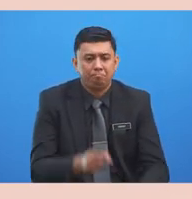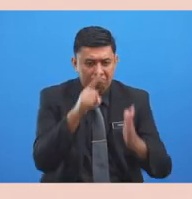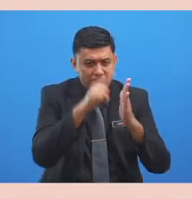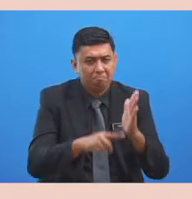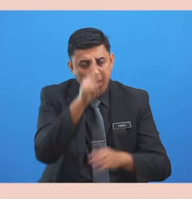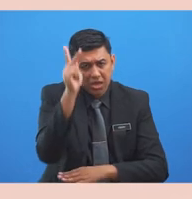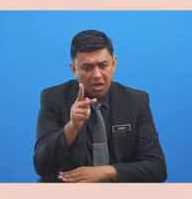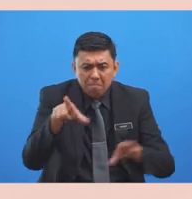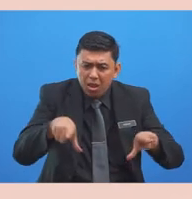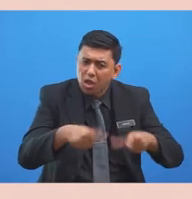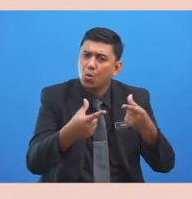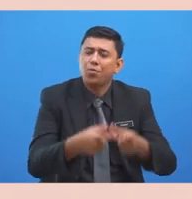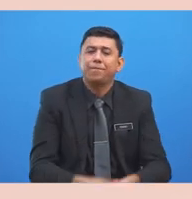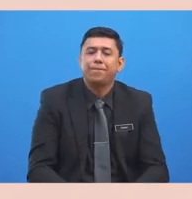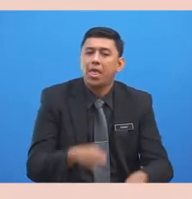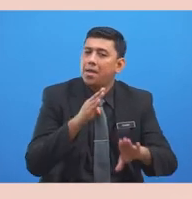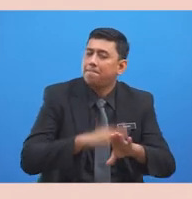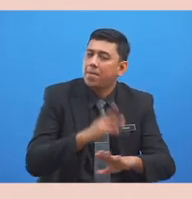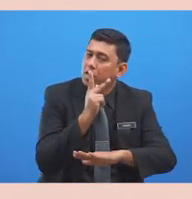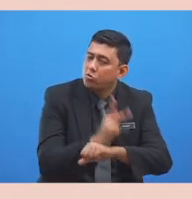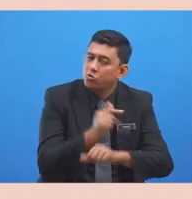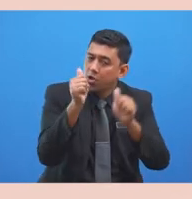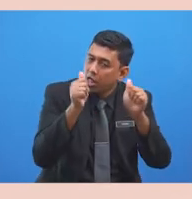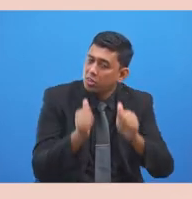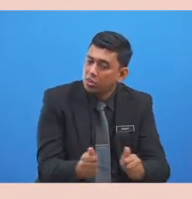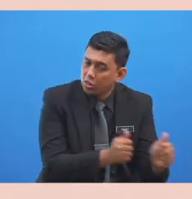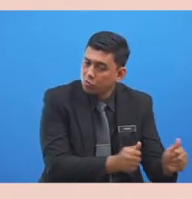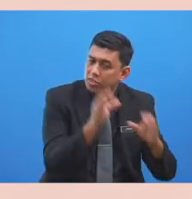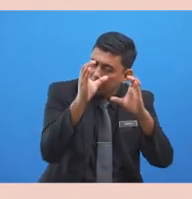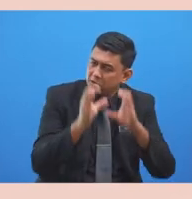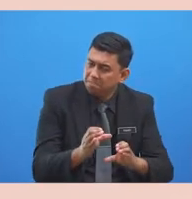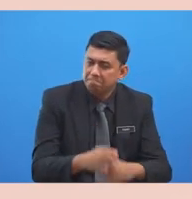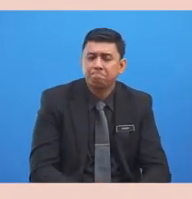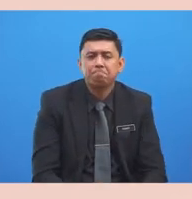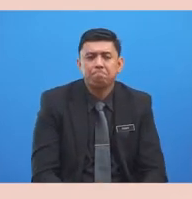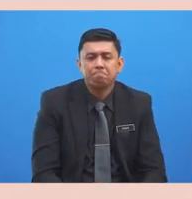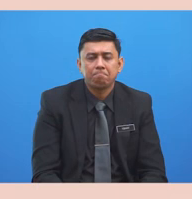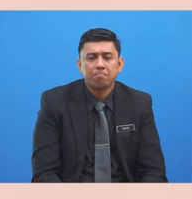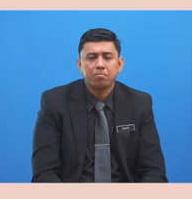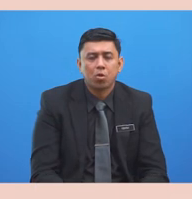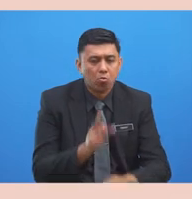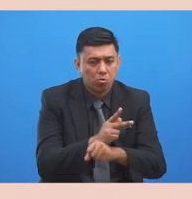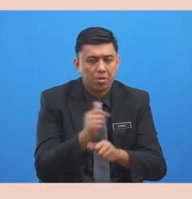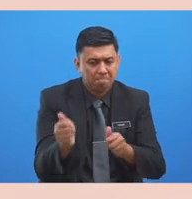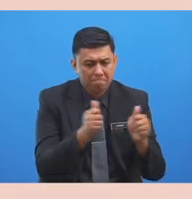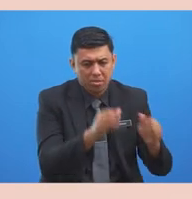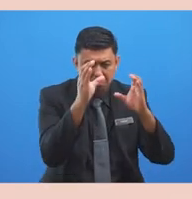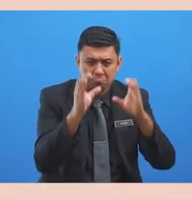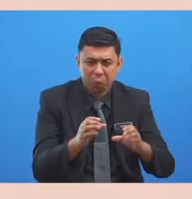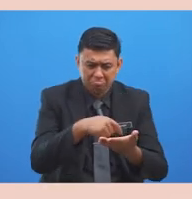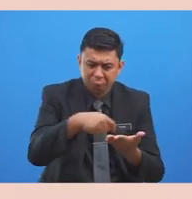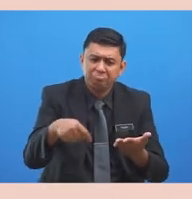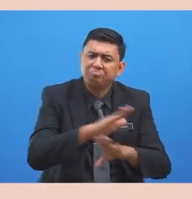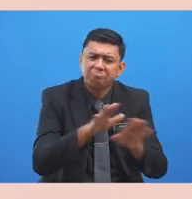Apakah yang akan berlaku pada kod atau cara tersebut sekiranya kod atau cara itu tidak